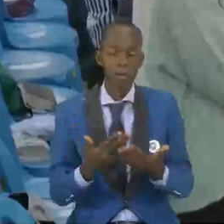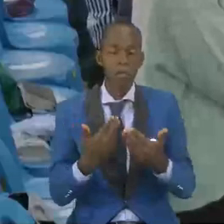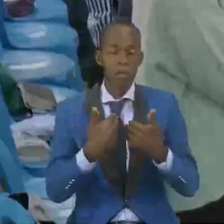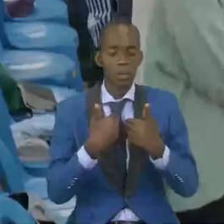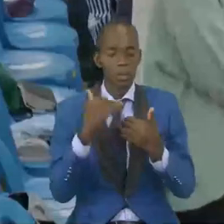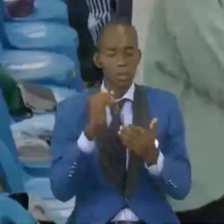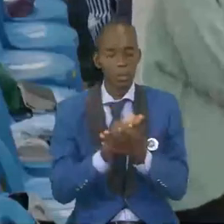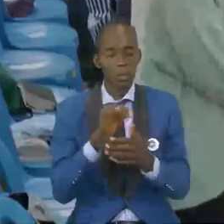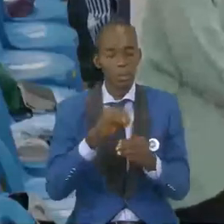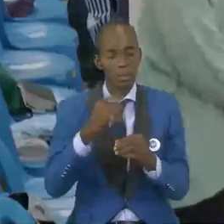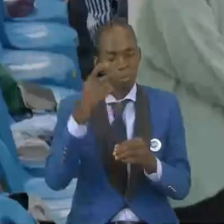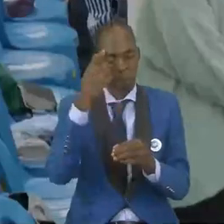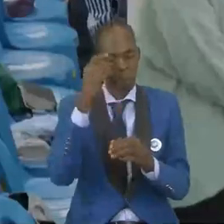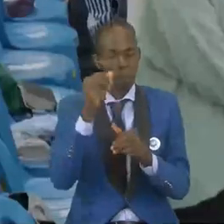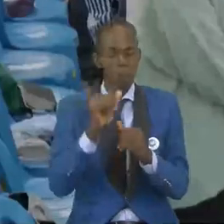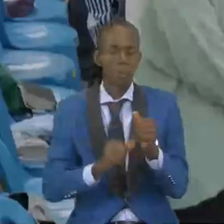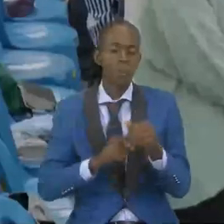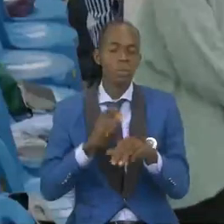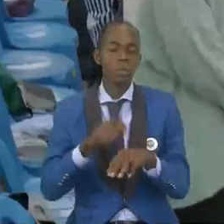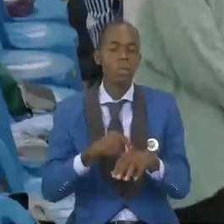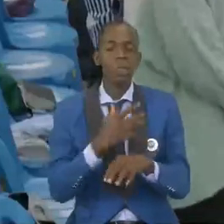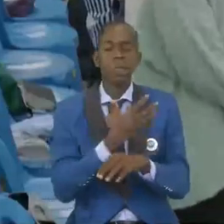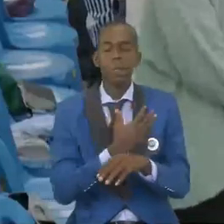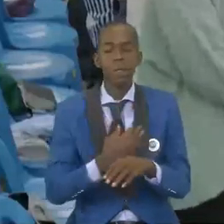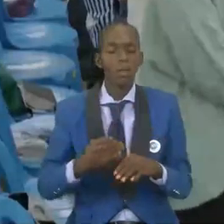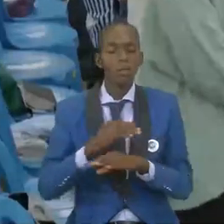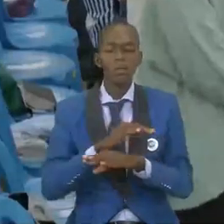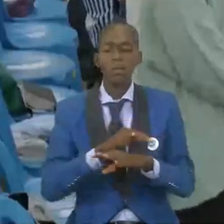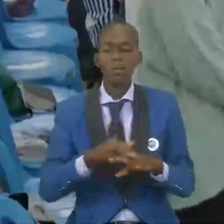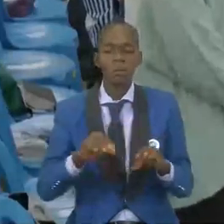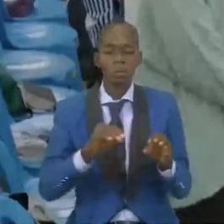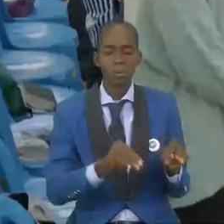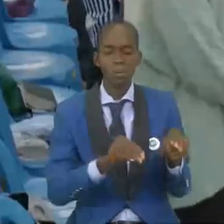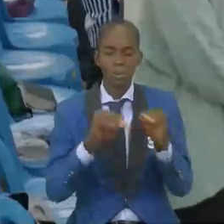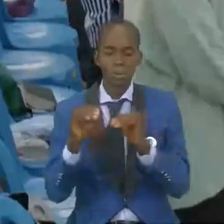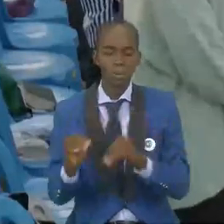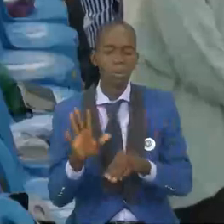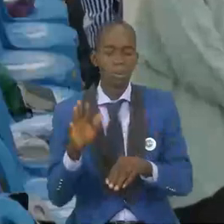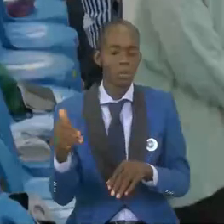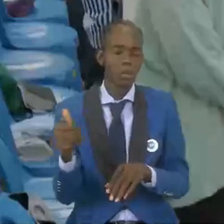que le Seigneur a pour toi. C'est pour ça que nous sommes là. Aie cet esprit à tout moment.